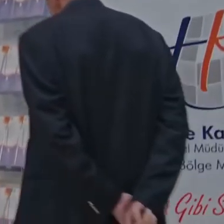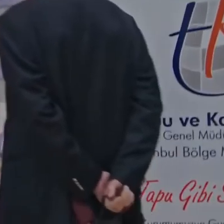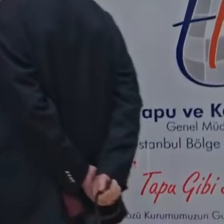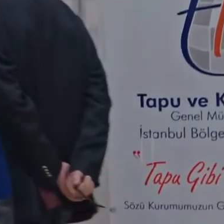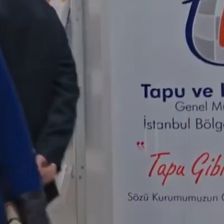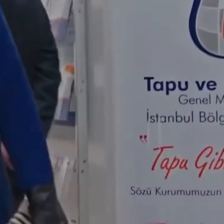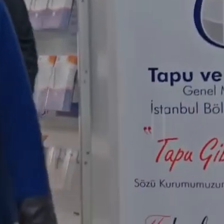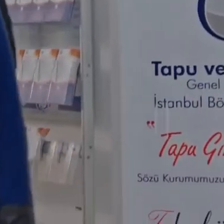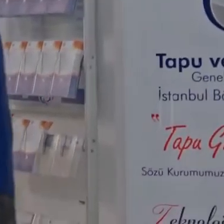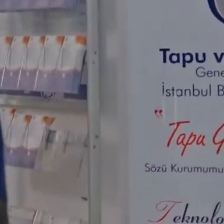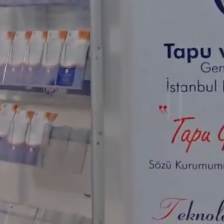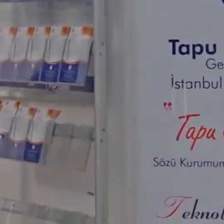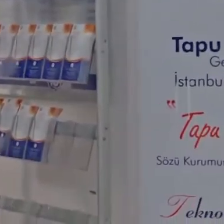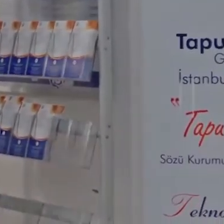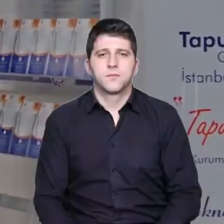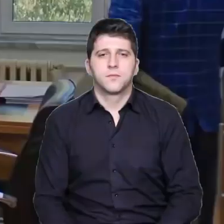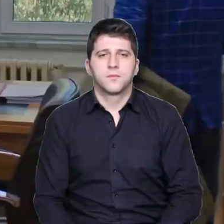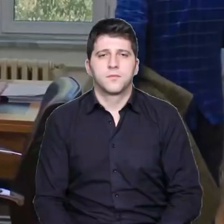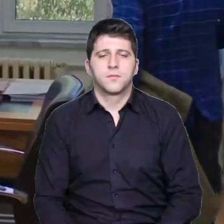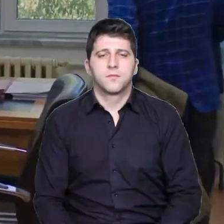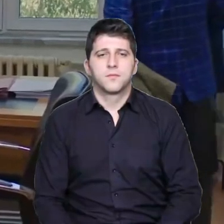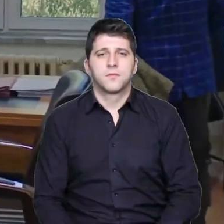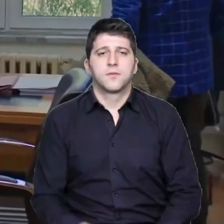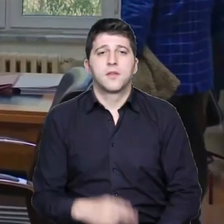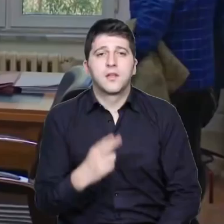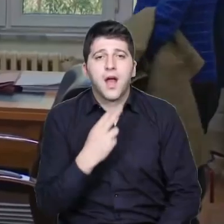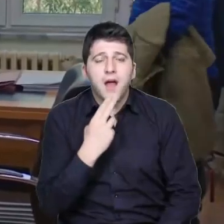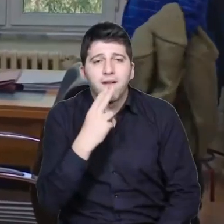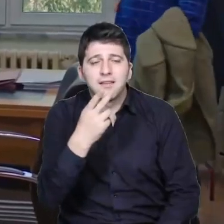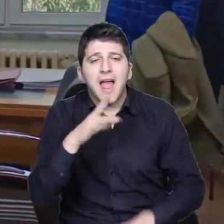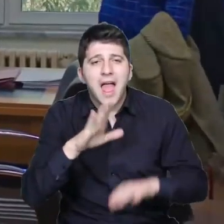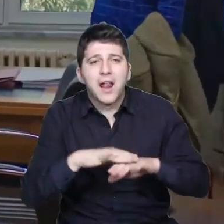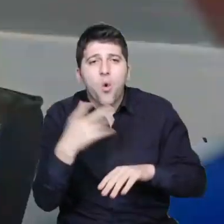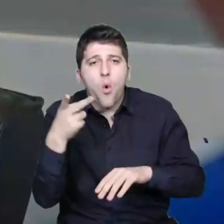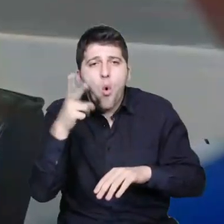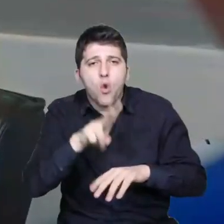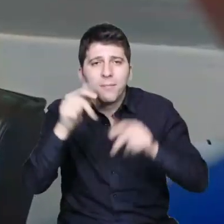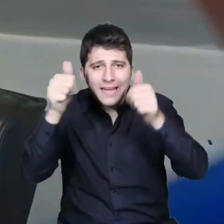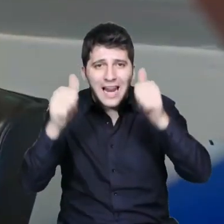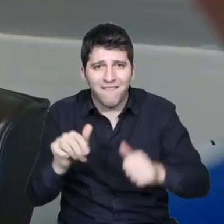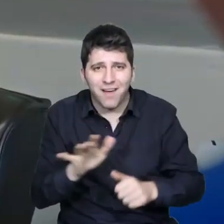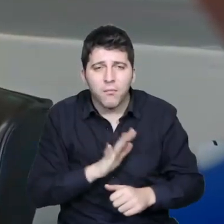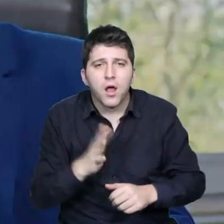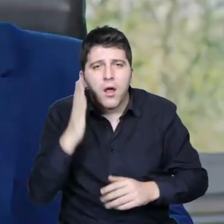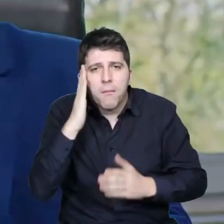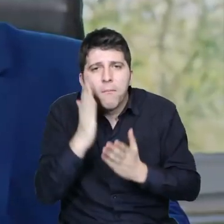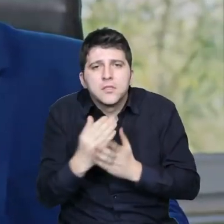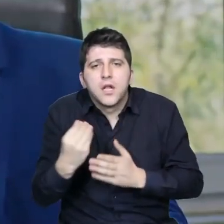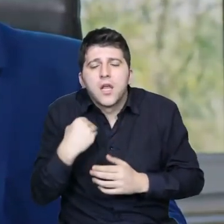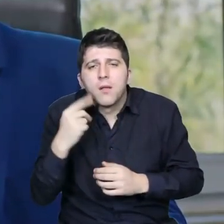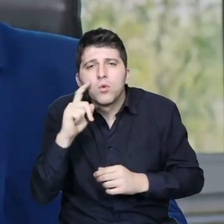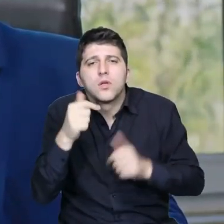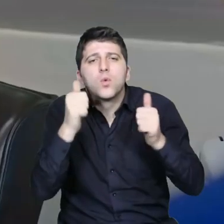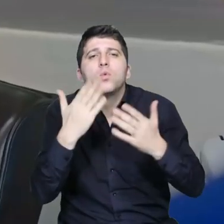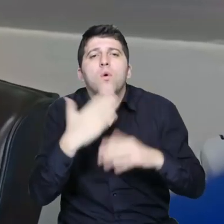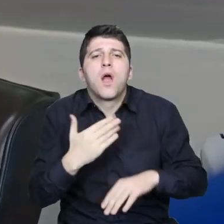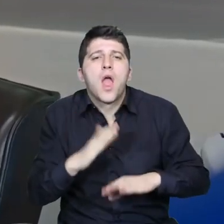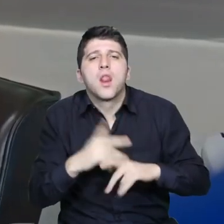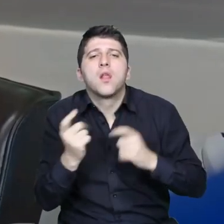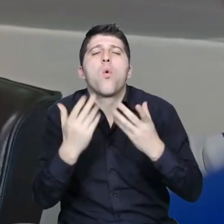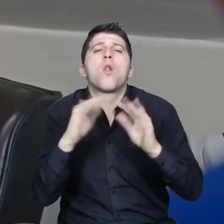Taraklı Kaymakamlığı Tapu Müdürlüğü. Hanımefendi elinizde ölüm ilanı var mı? Nasıl olsun ki, mezarını daha yeni bulduk. O zaman elimizden bir şey